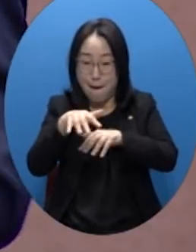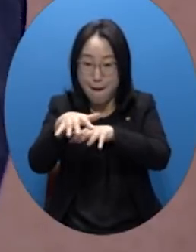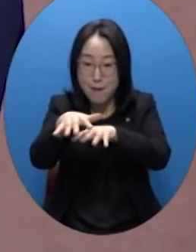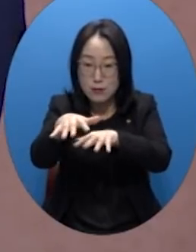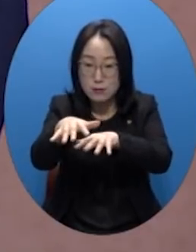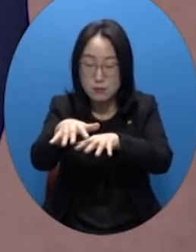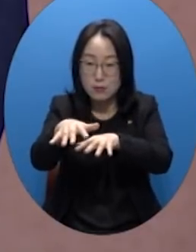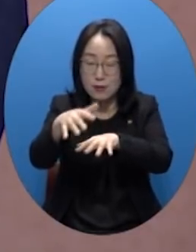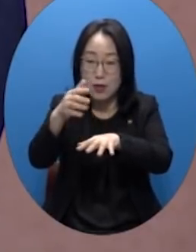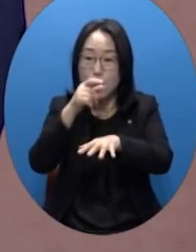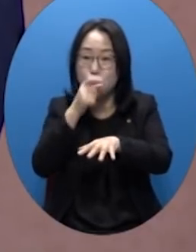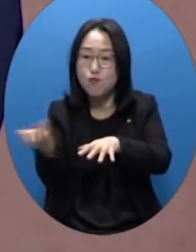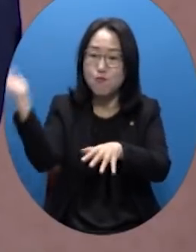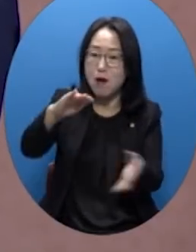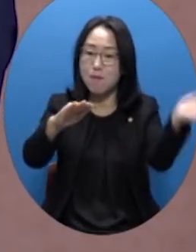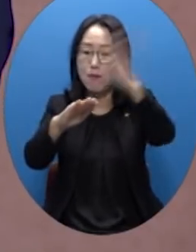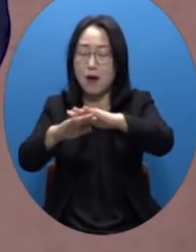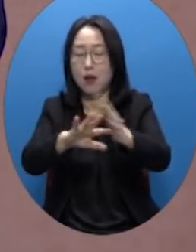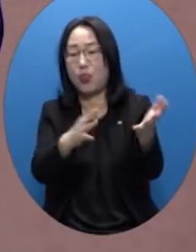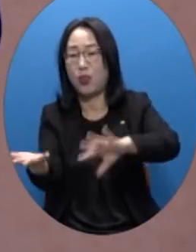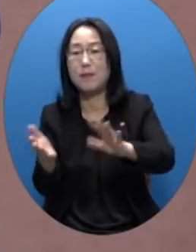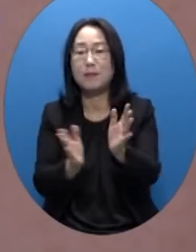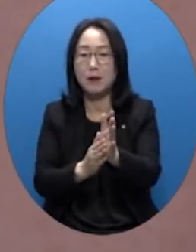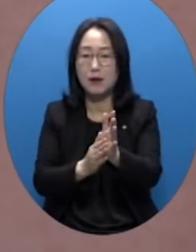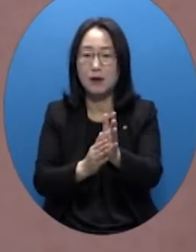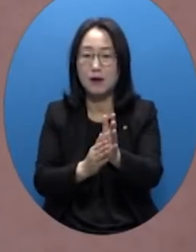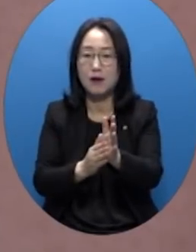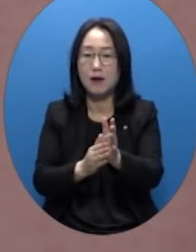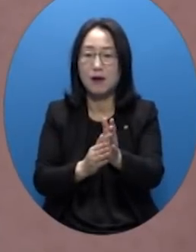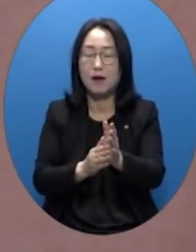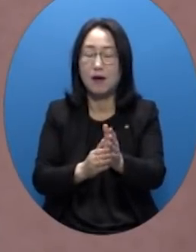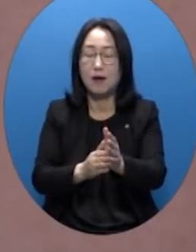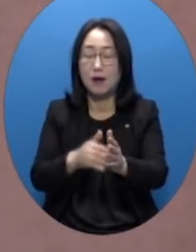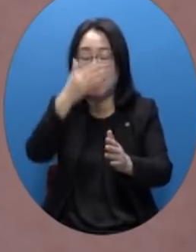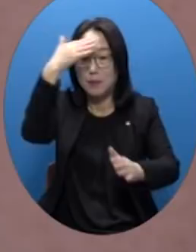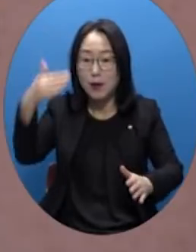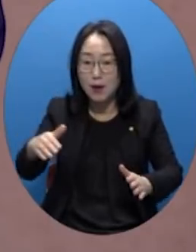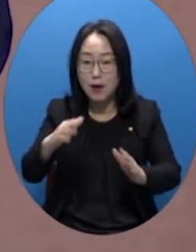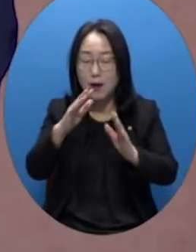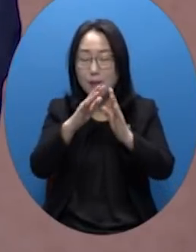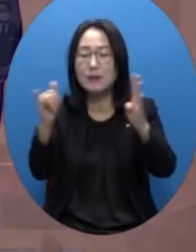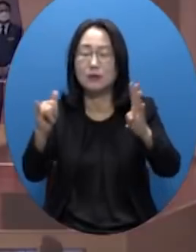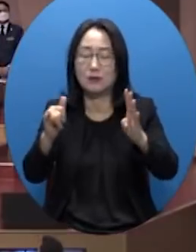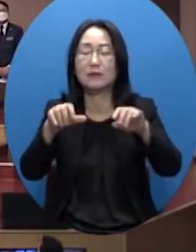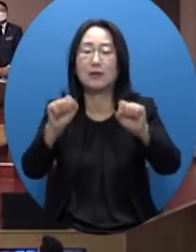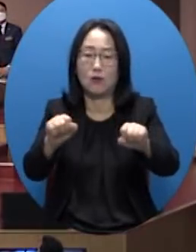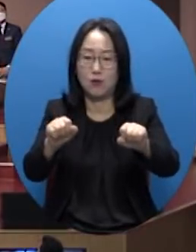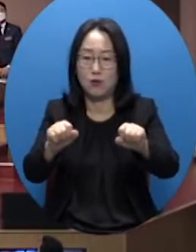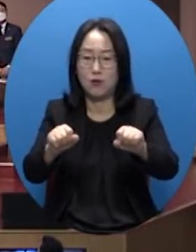하시고 하나님이 저들을 약산 땅 가나안으로 김도 하셨는데